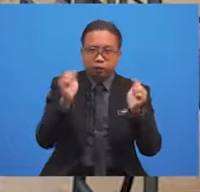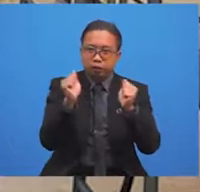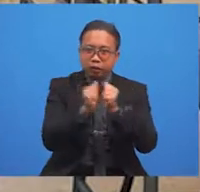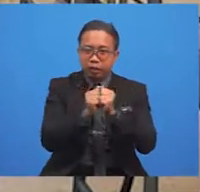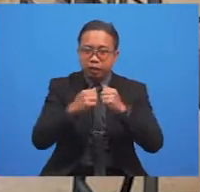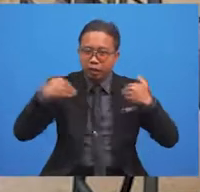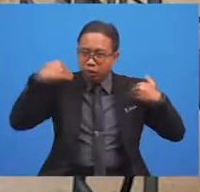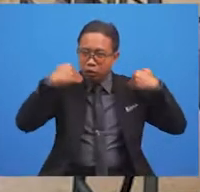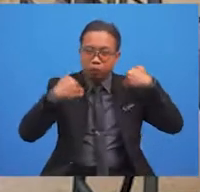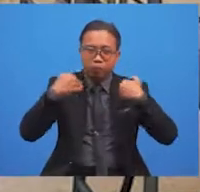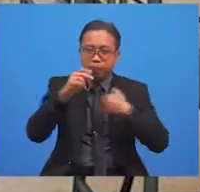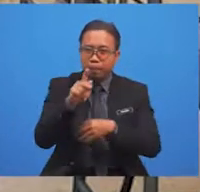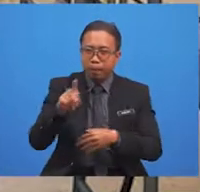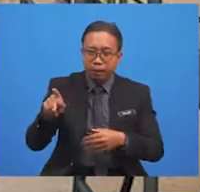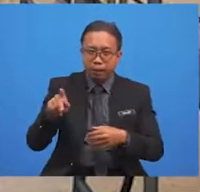dengan hidupan liar?